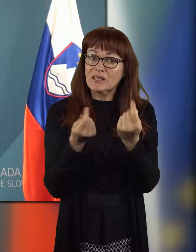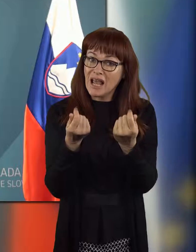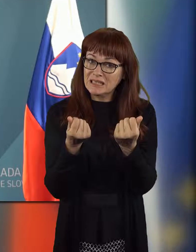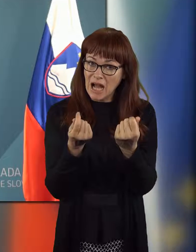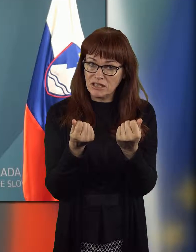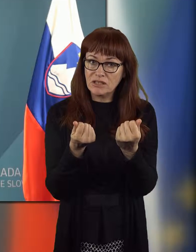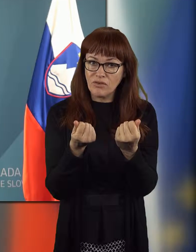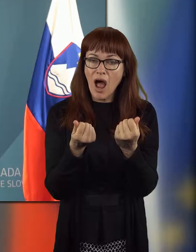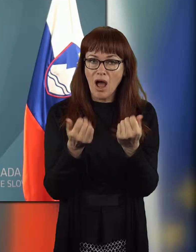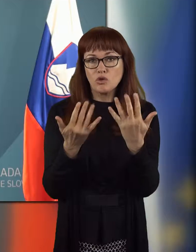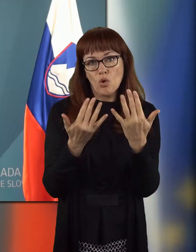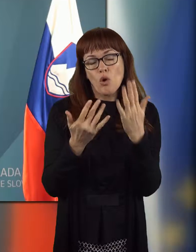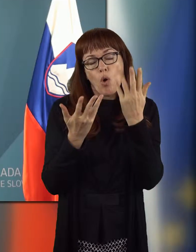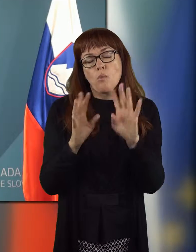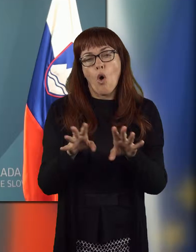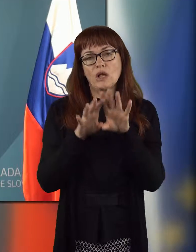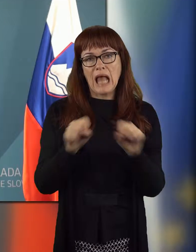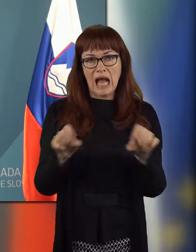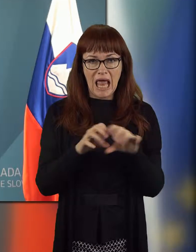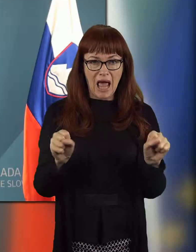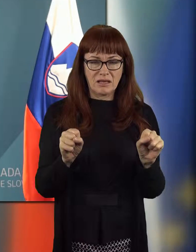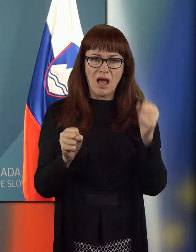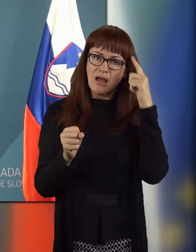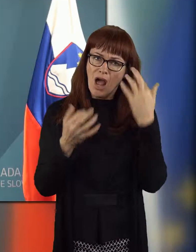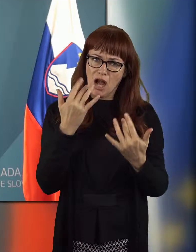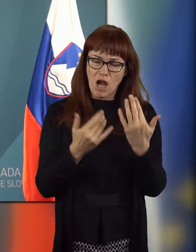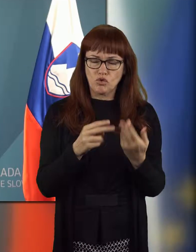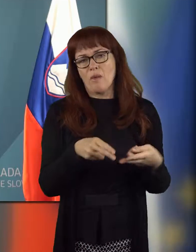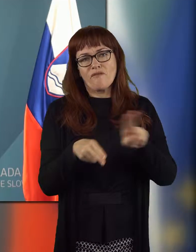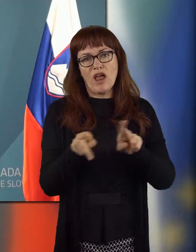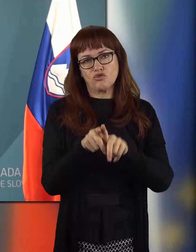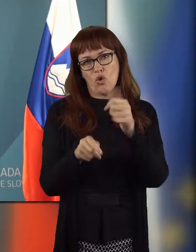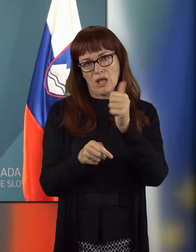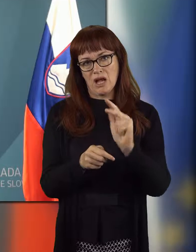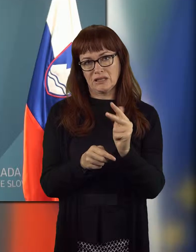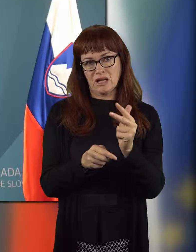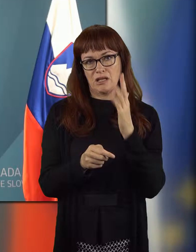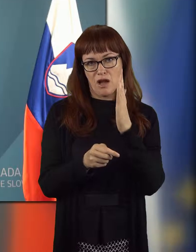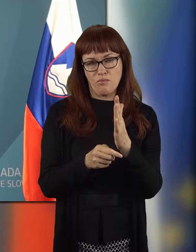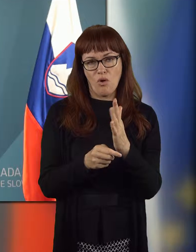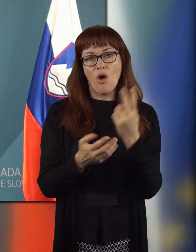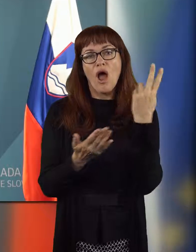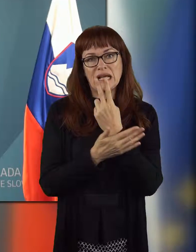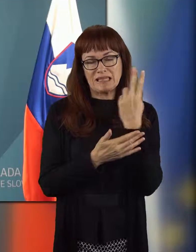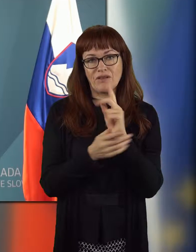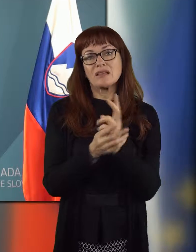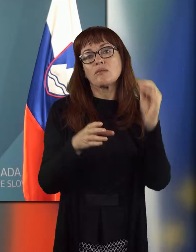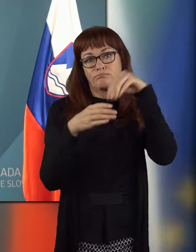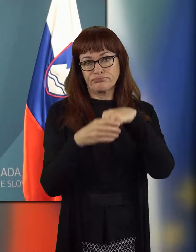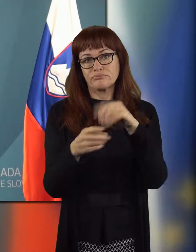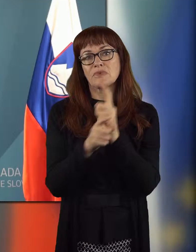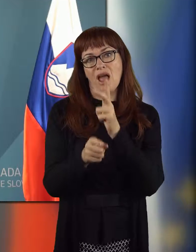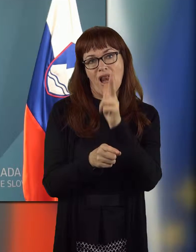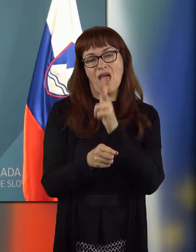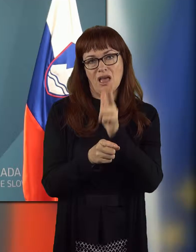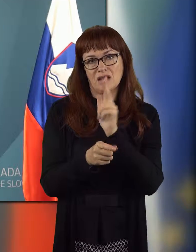predvidena finančne sredstva, toliko pač bo narejenega. Tako da jaz računam, da bo več kot samo 1/3. Je pa tudi seveda